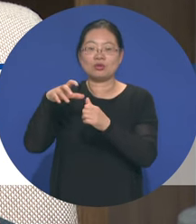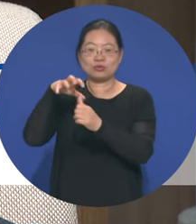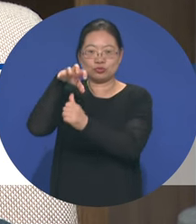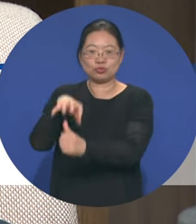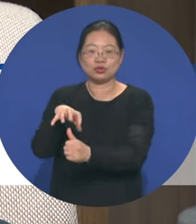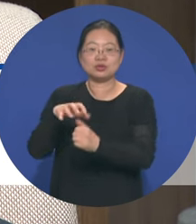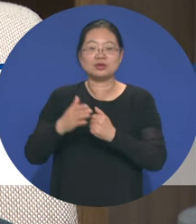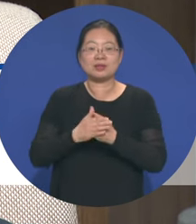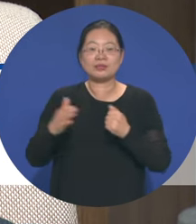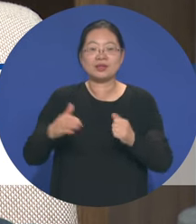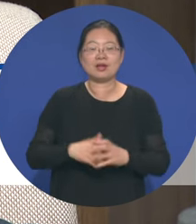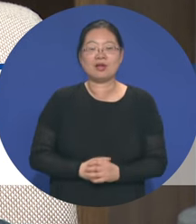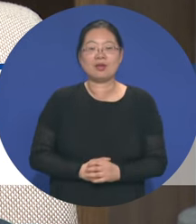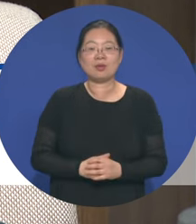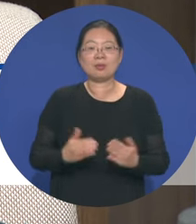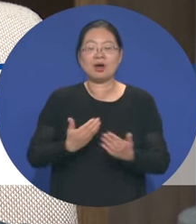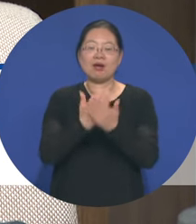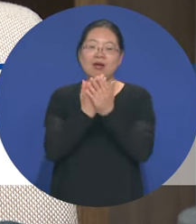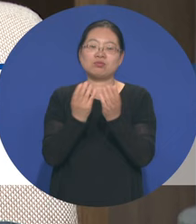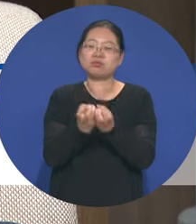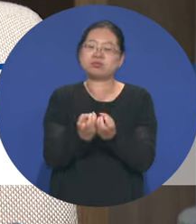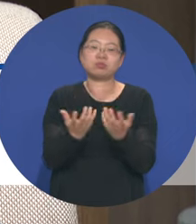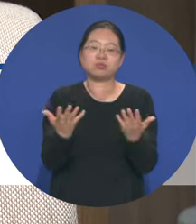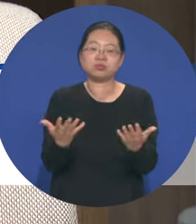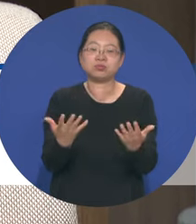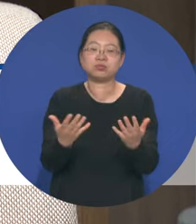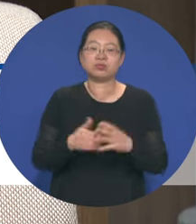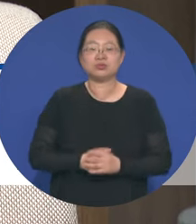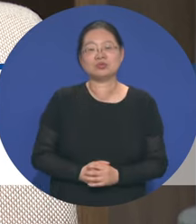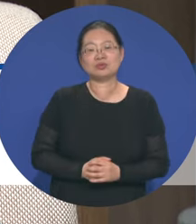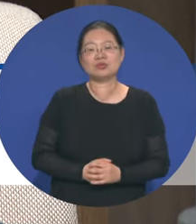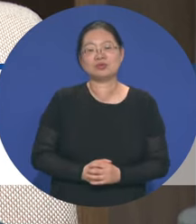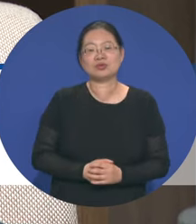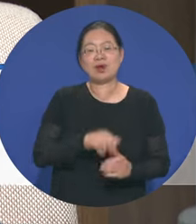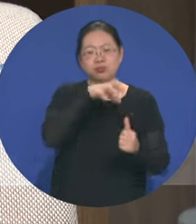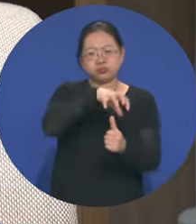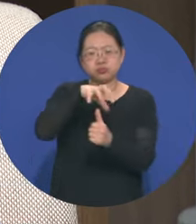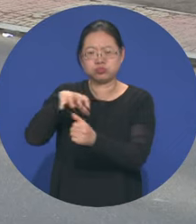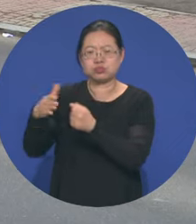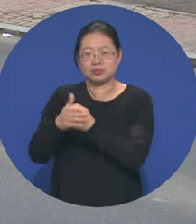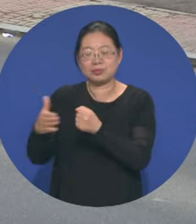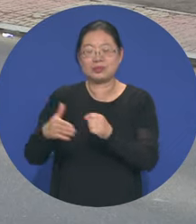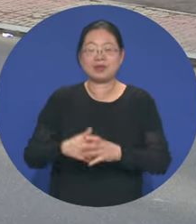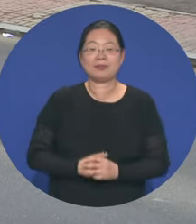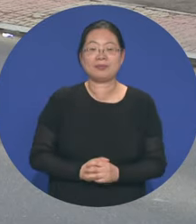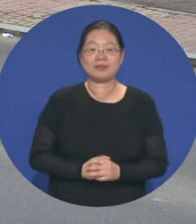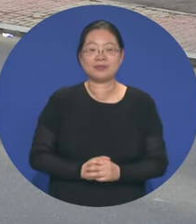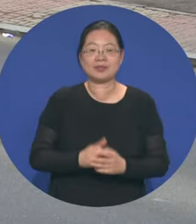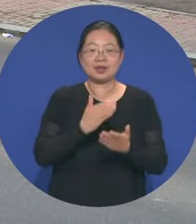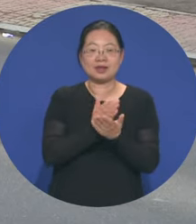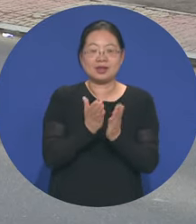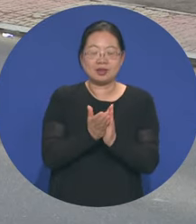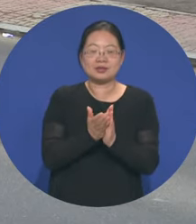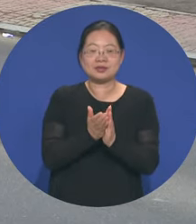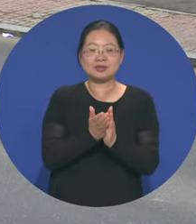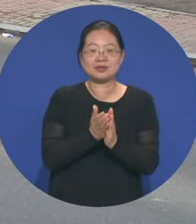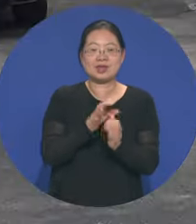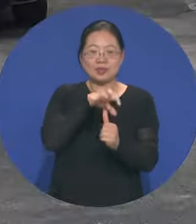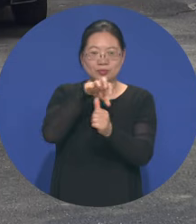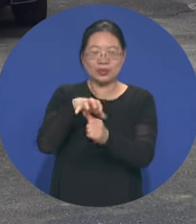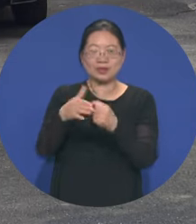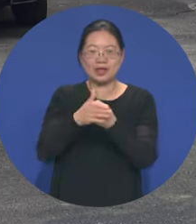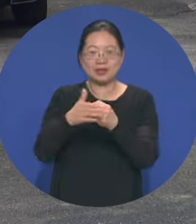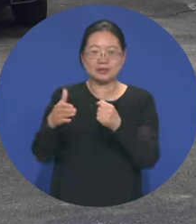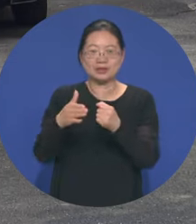있고요. 그러니까 어떻게 발전을 할 수가 없어요. 이리저리 끼어들여가지고. 각종 중첩 규제로 발이